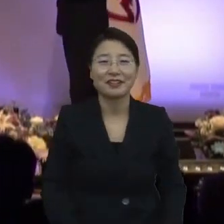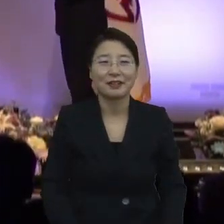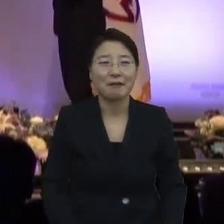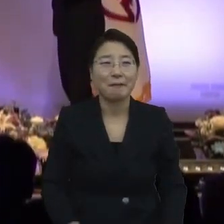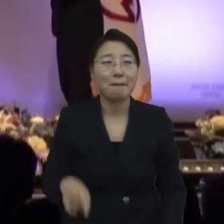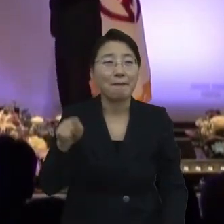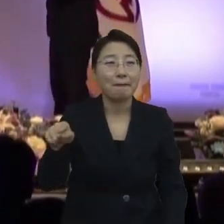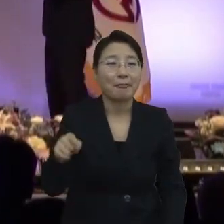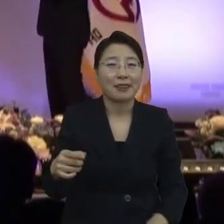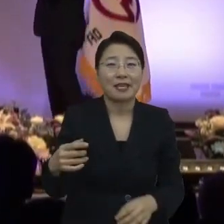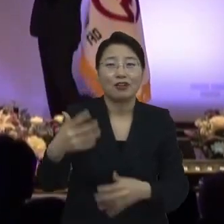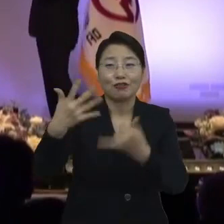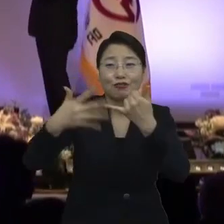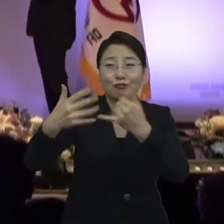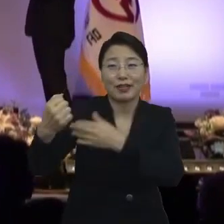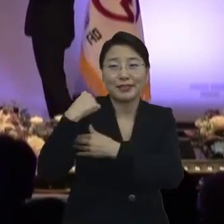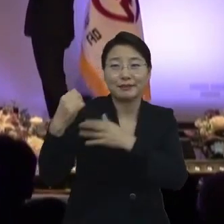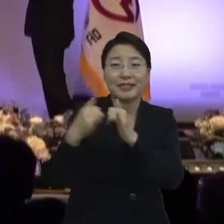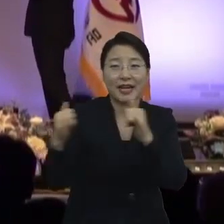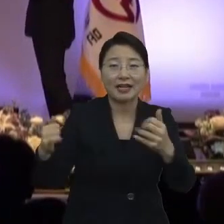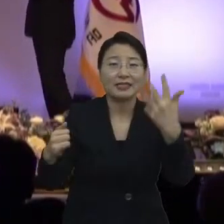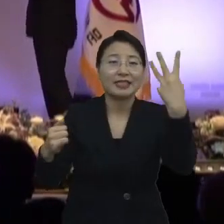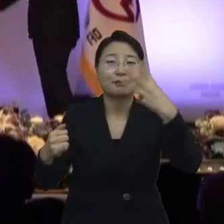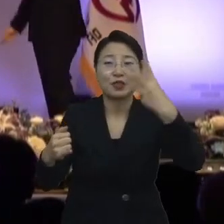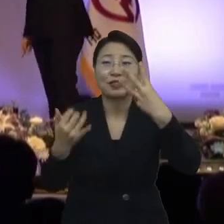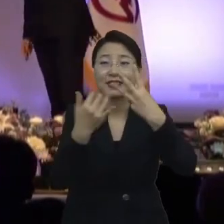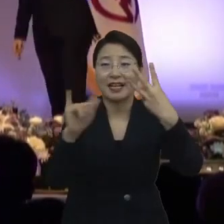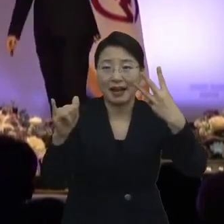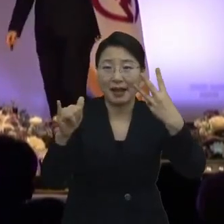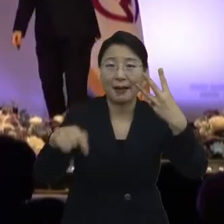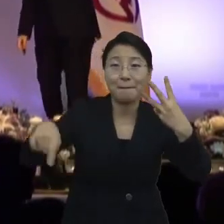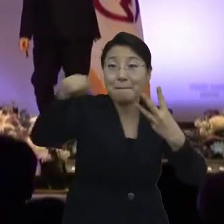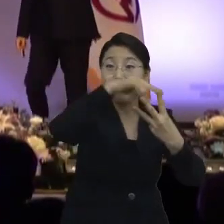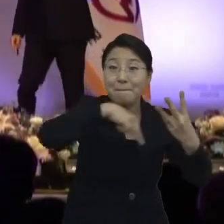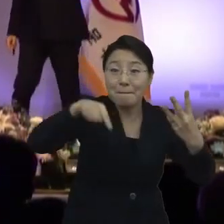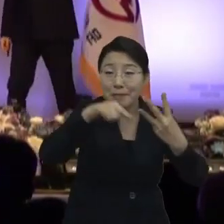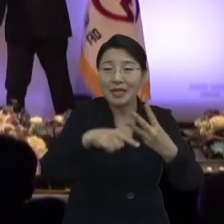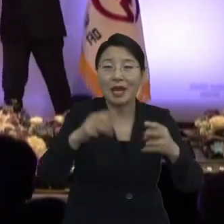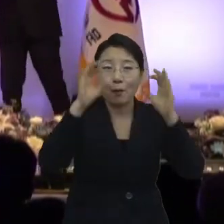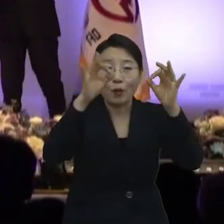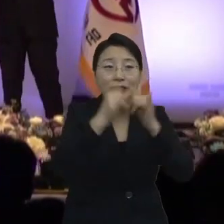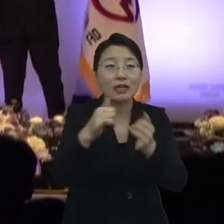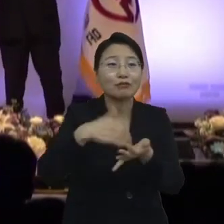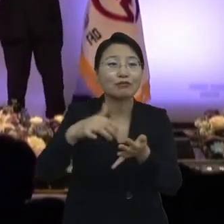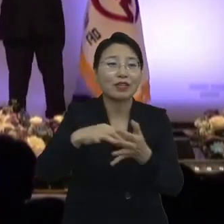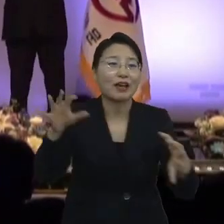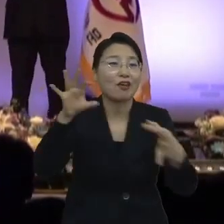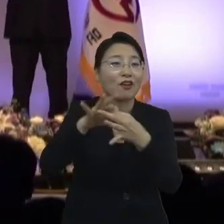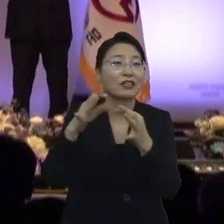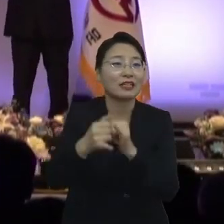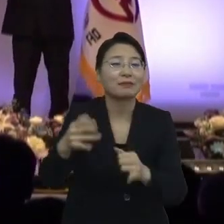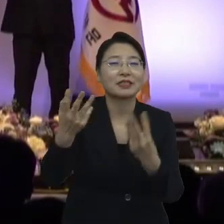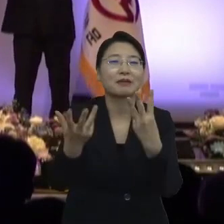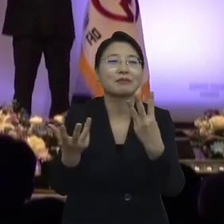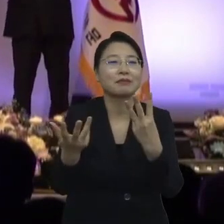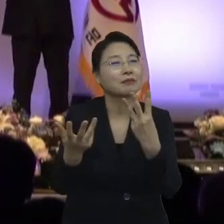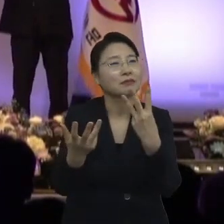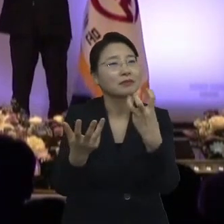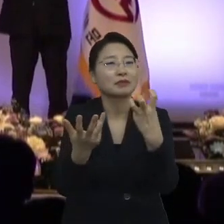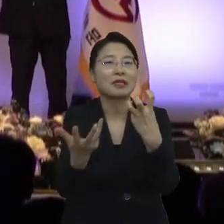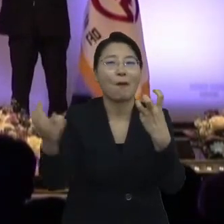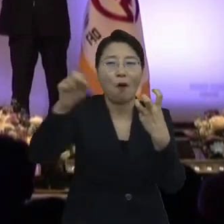이 파워 유튜버 3,000명을 합하니까 단순 합산하면 구독자가 30억 명이 넘습니다. 이 사람들이 이제 연말에 타종식을 전